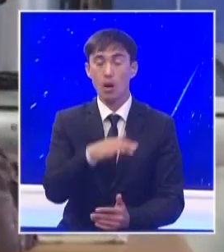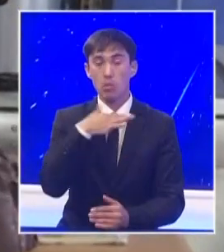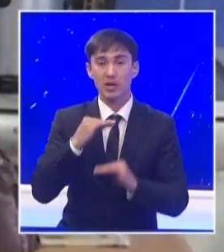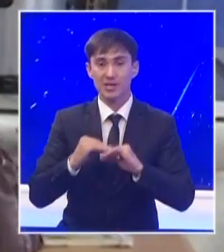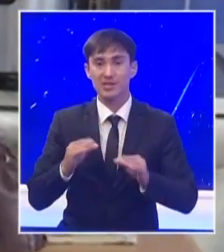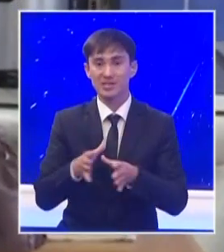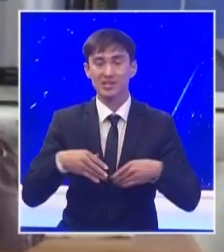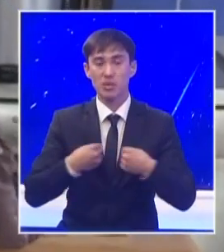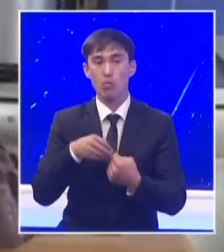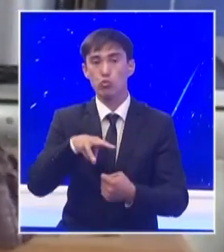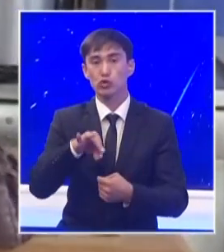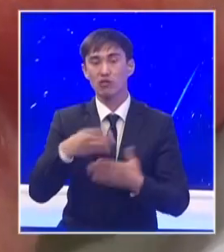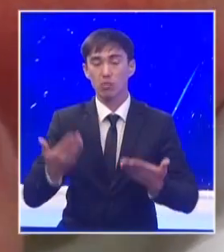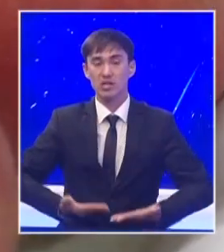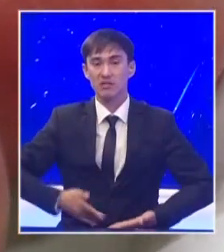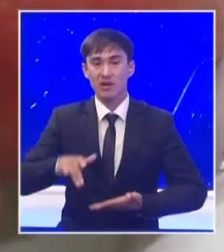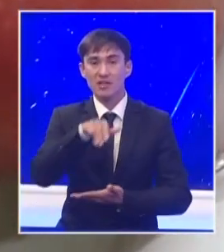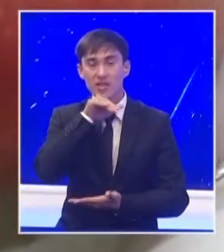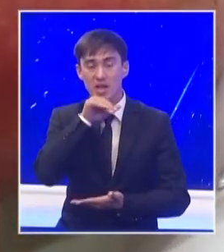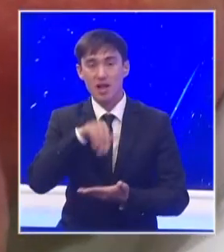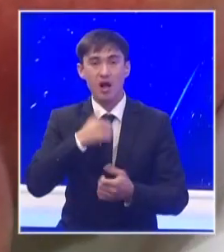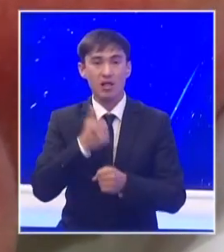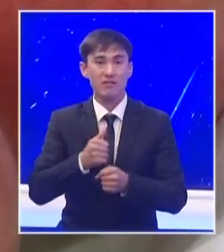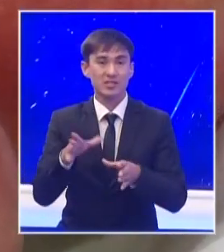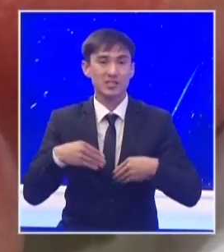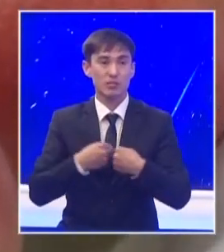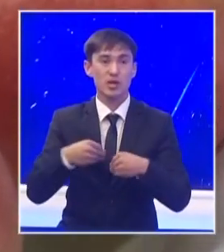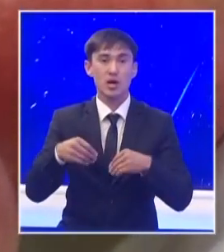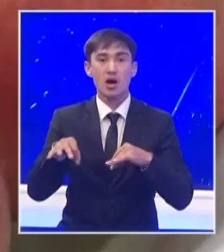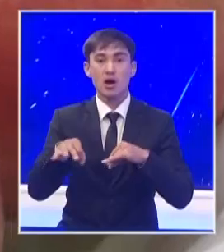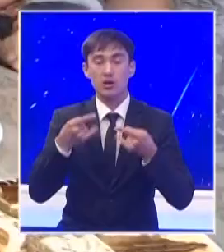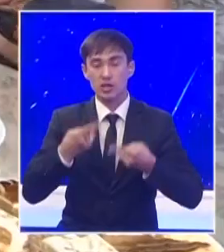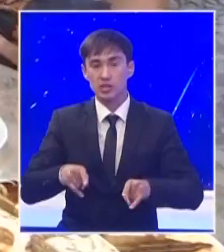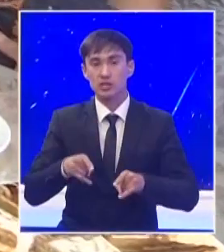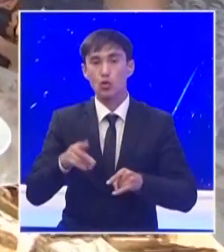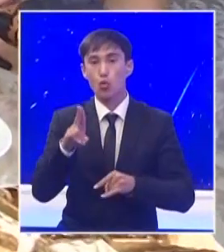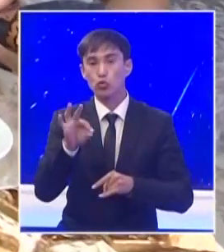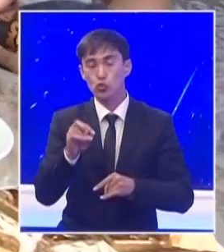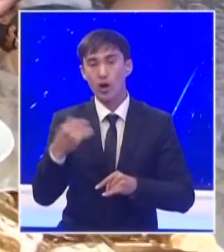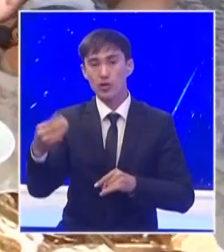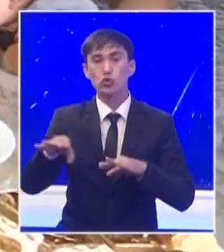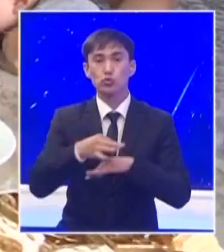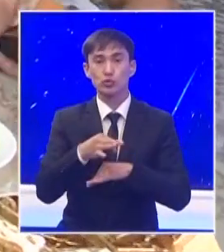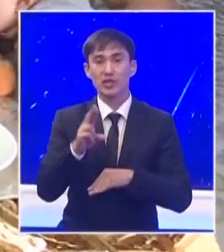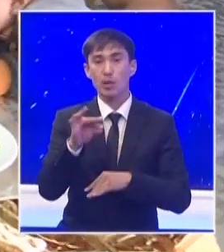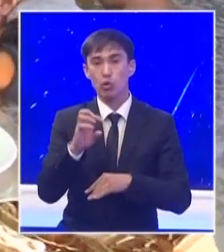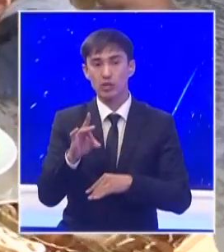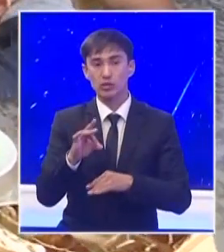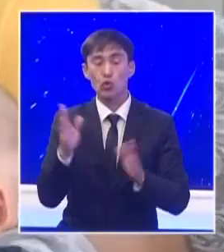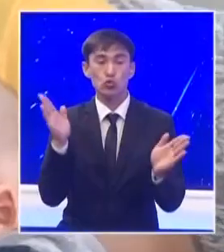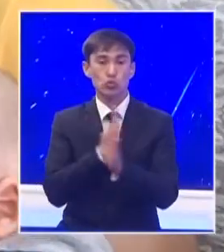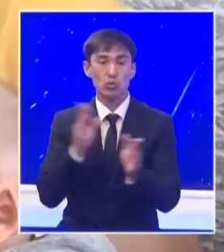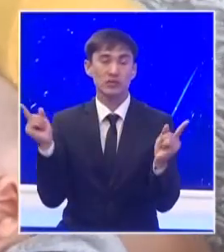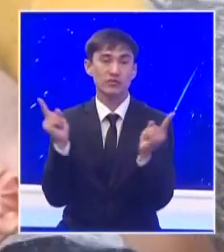Многодетная семья Мусановых проживает в Текели. Глава семьи – уроженец Коксузского района, а его супруга – из Кербулакского. Судьба свела